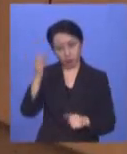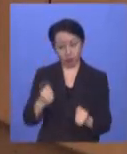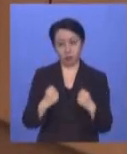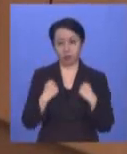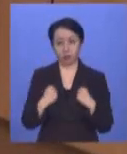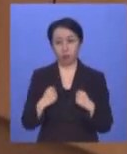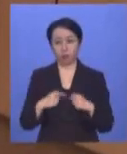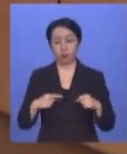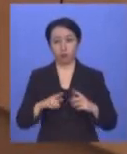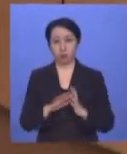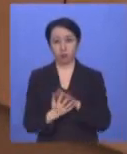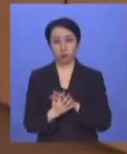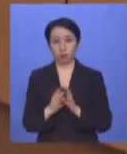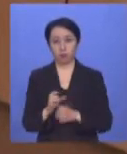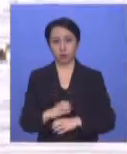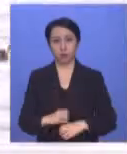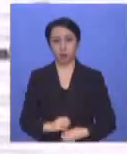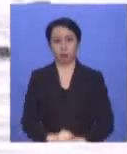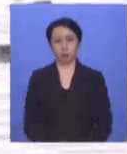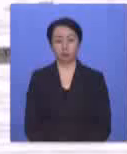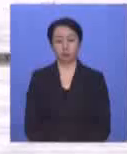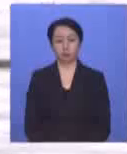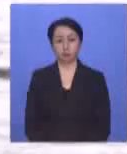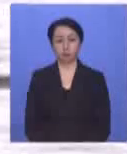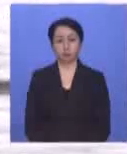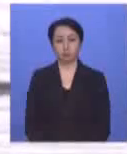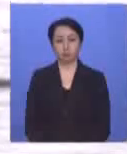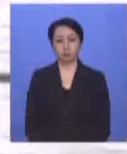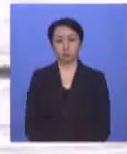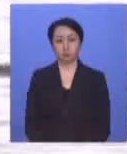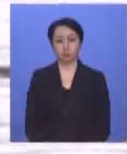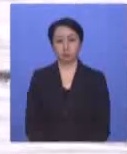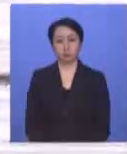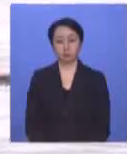спорта и в некоторых сельхозформированиях. Камиля Хамидуллина, Урал Амренов, служба новостей.